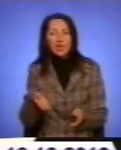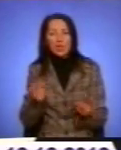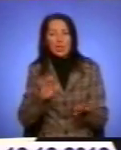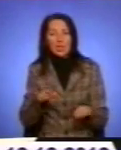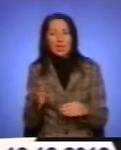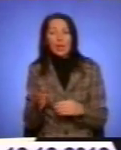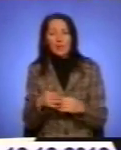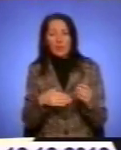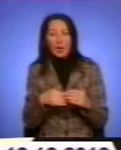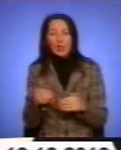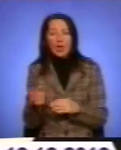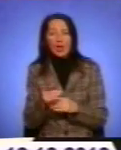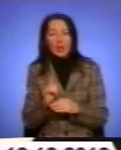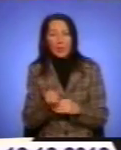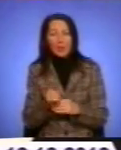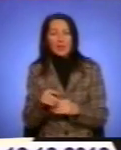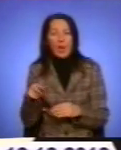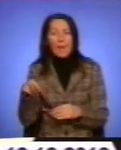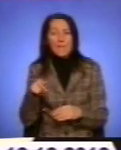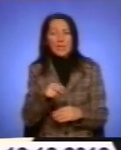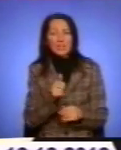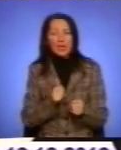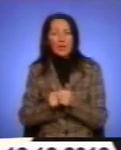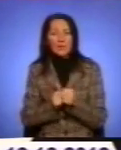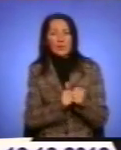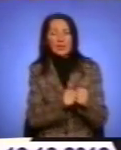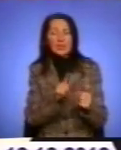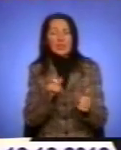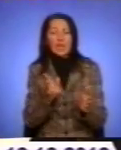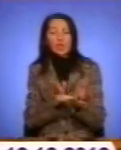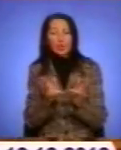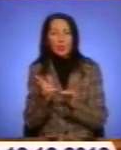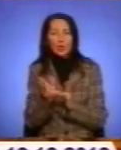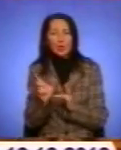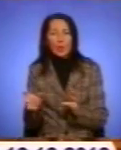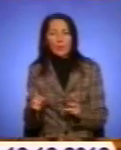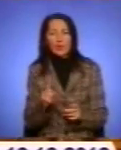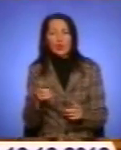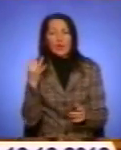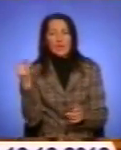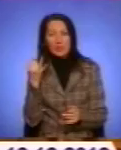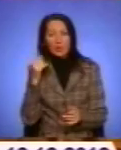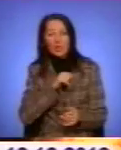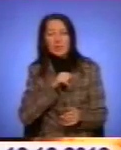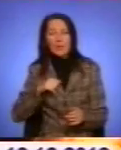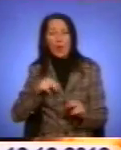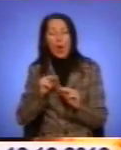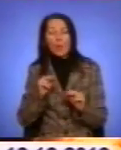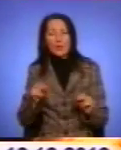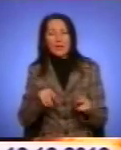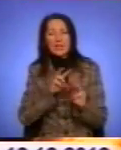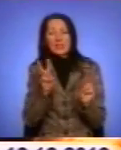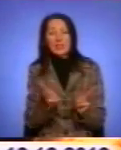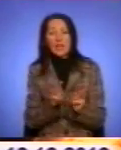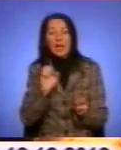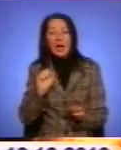ремесло рибальства і пішли вслід за Ісусом Христом. Що ж до історії самого апостола, то святий Андрій